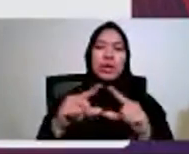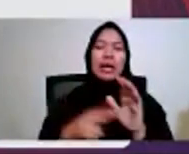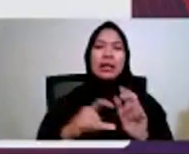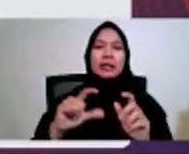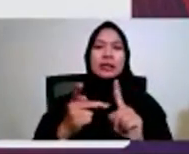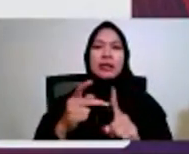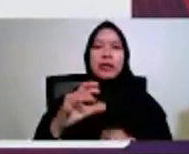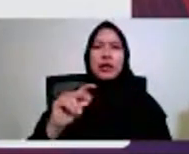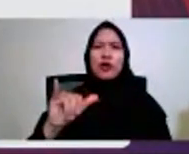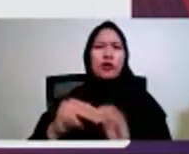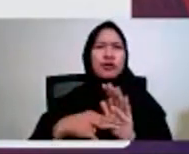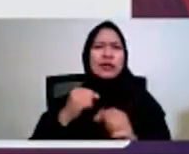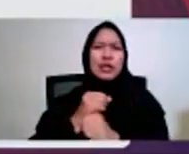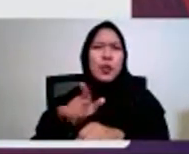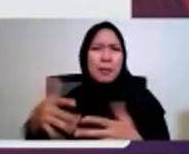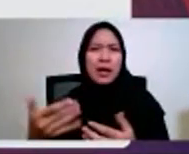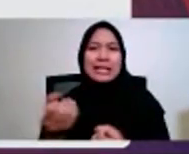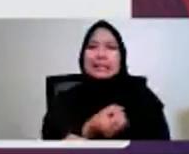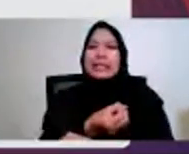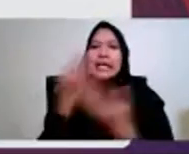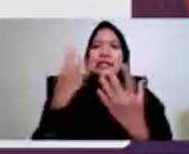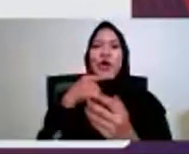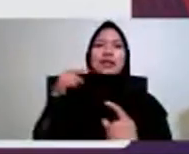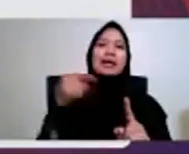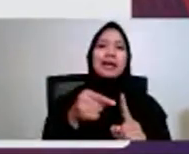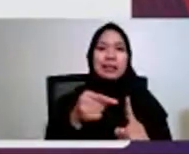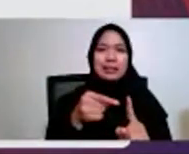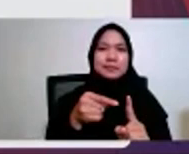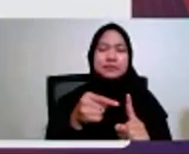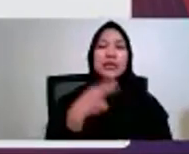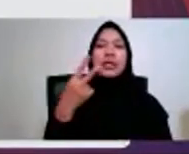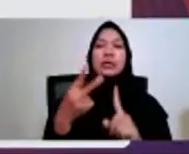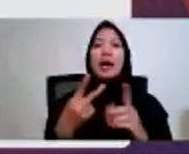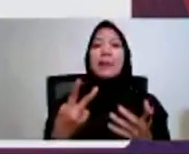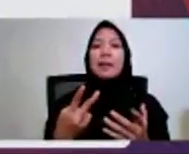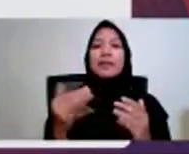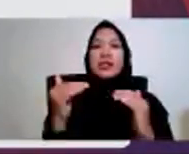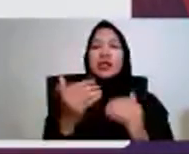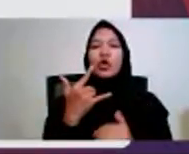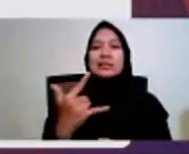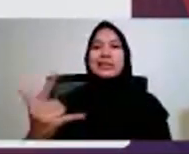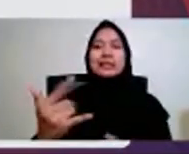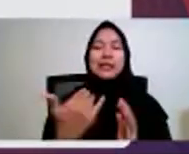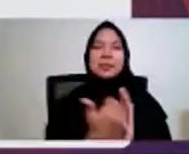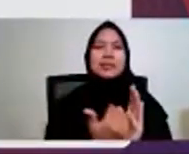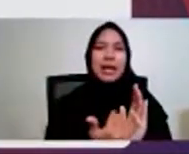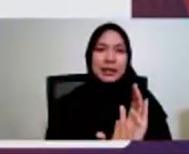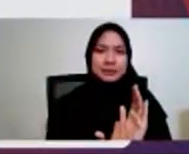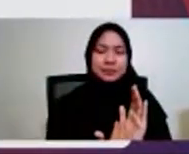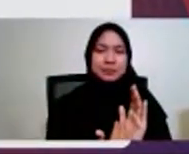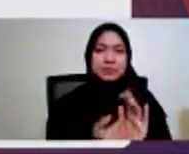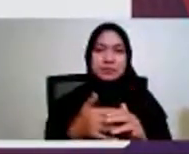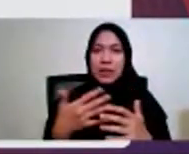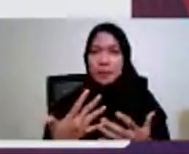apa kejelasan mengenai target itu satu engker dua konsistensi dari kebijakan yaitu